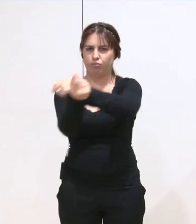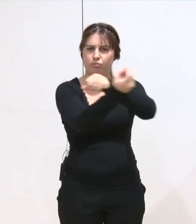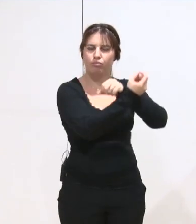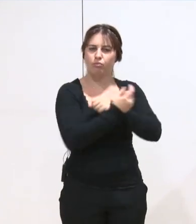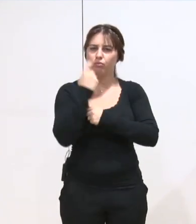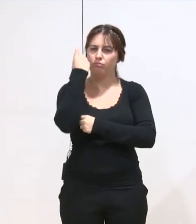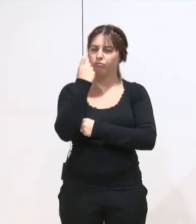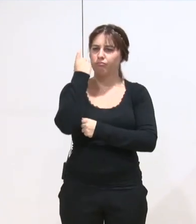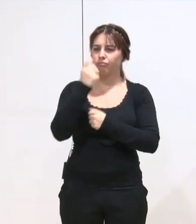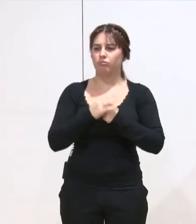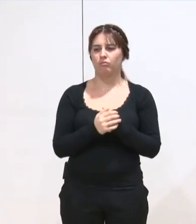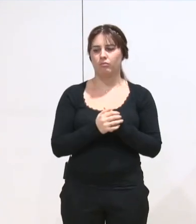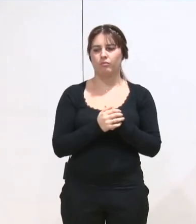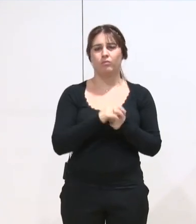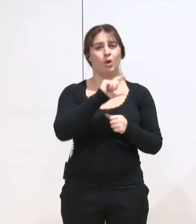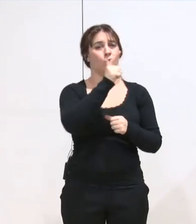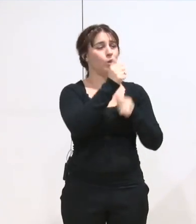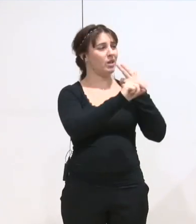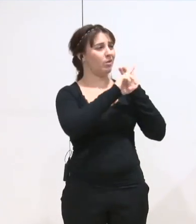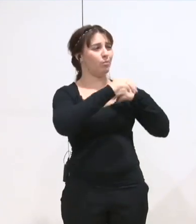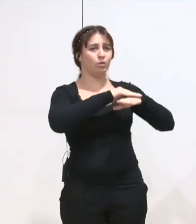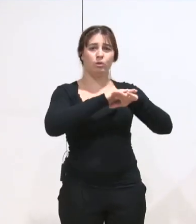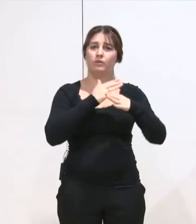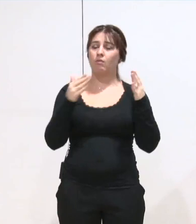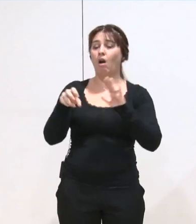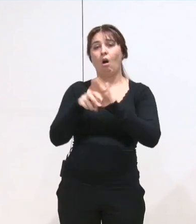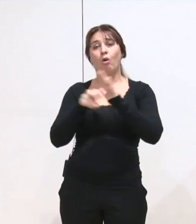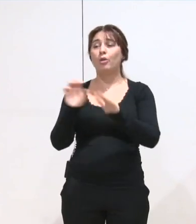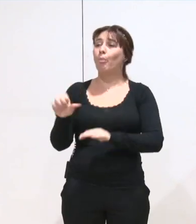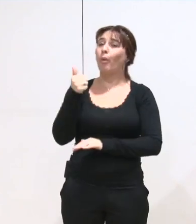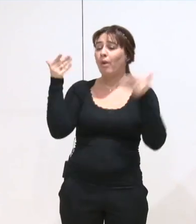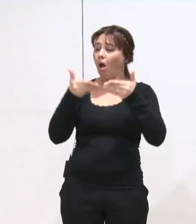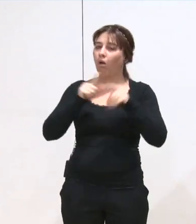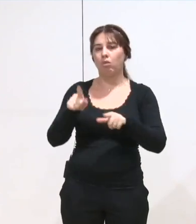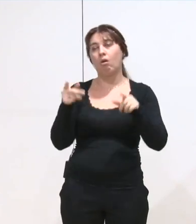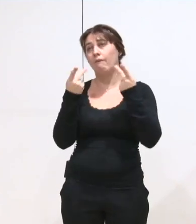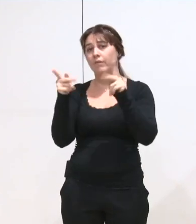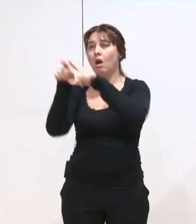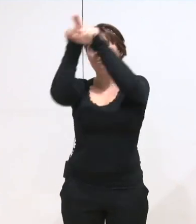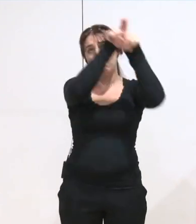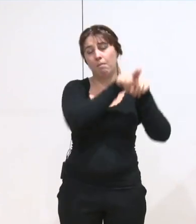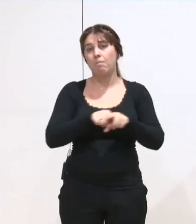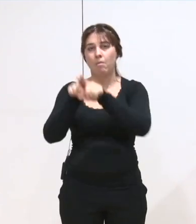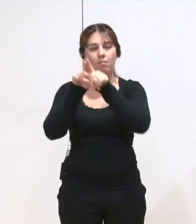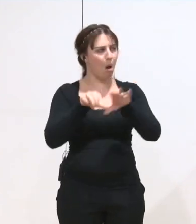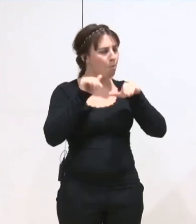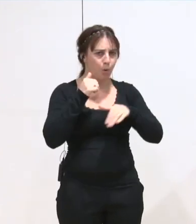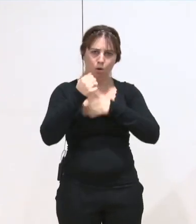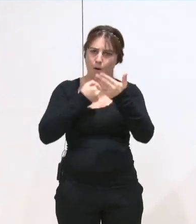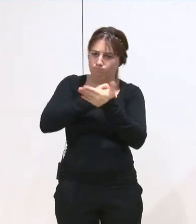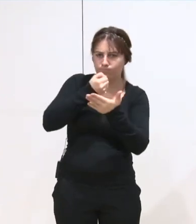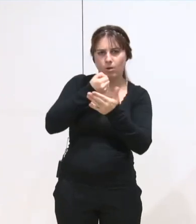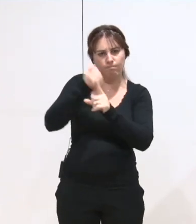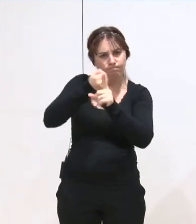En second lieu, répondre que Grenoble n'aurait pas l'exclusivité de ces problèmes ne vous exonère pas davantage, et ce pour au moins trois raisons.